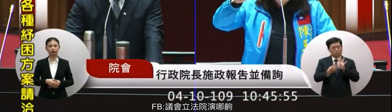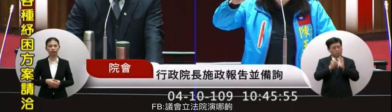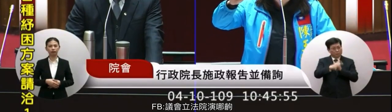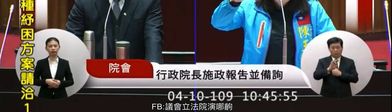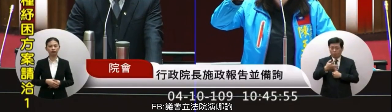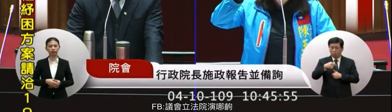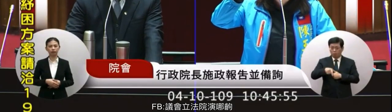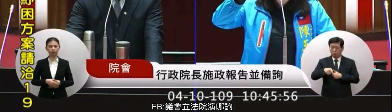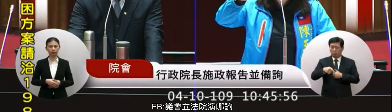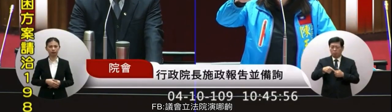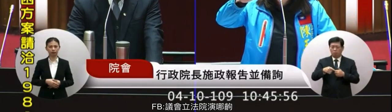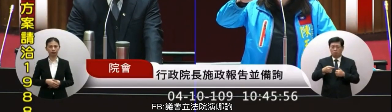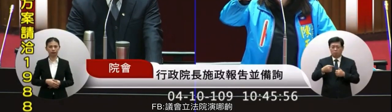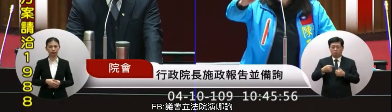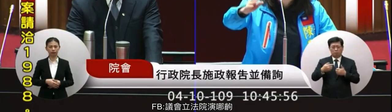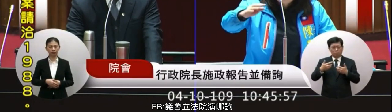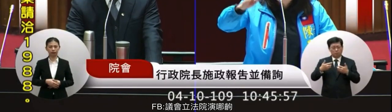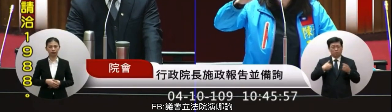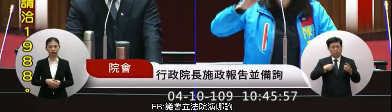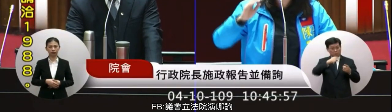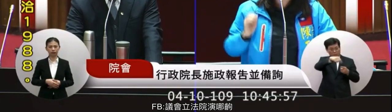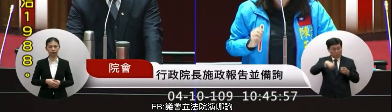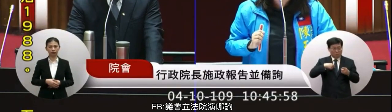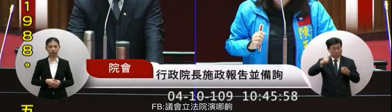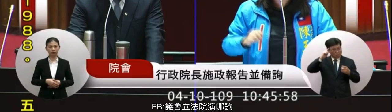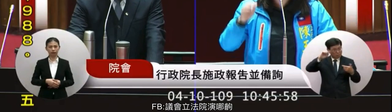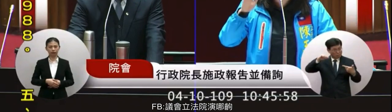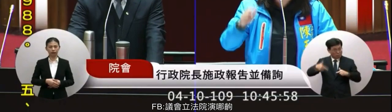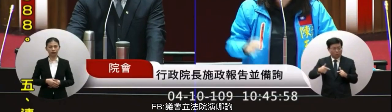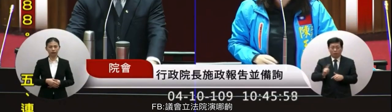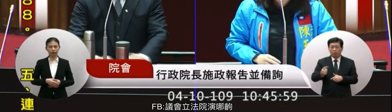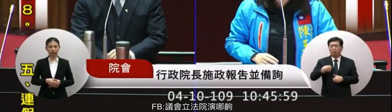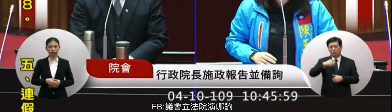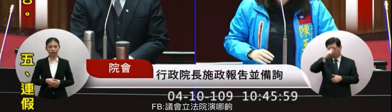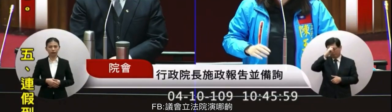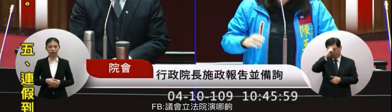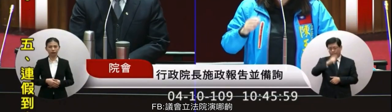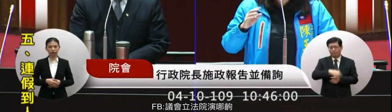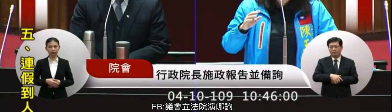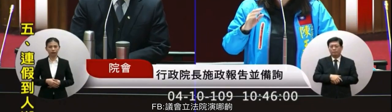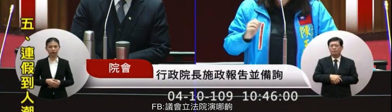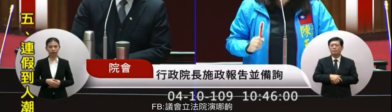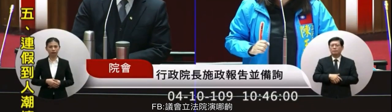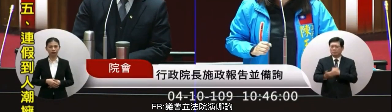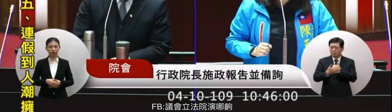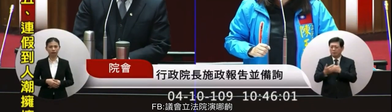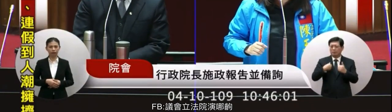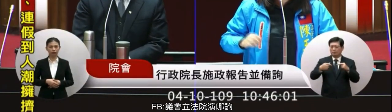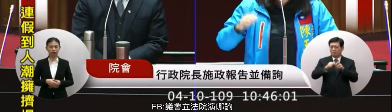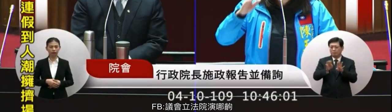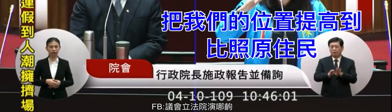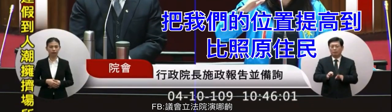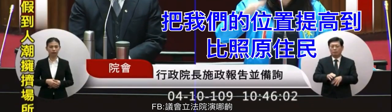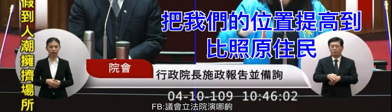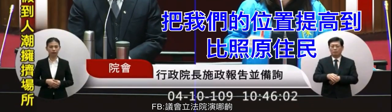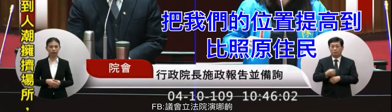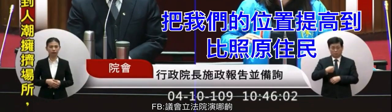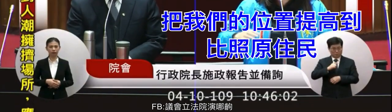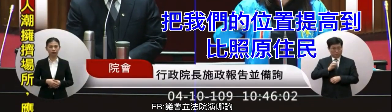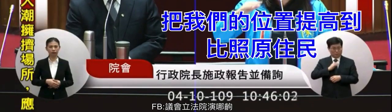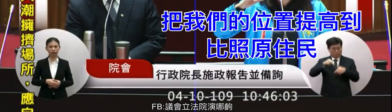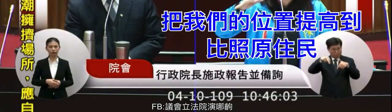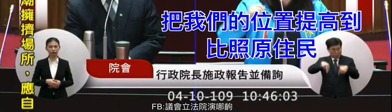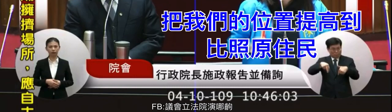我们会有这么多，我们跟你们会有这样认知上的差异，所以我希望给我们金门把我们的位